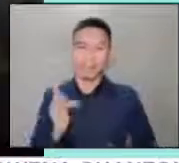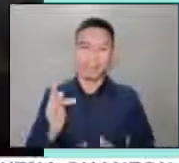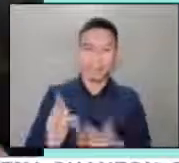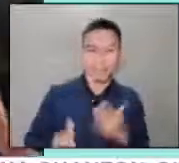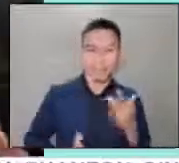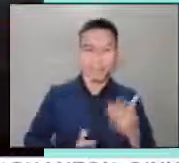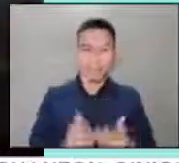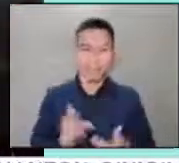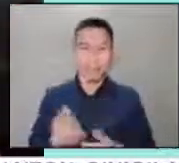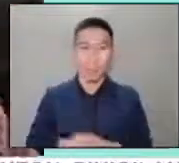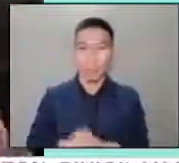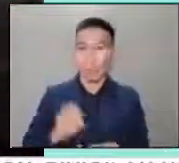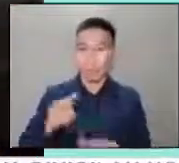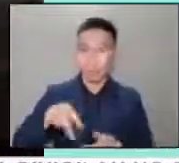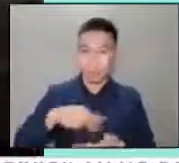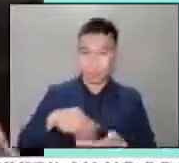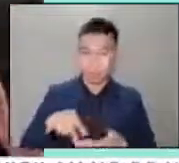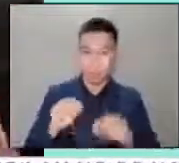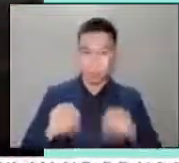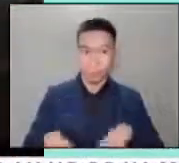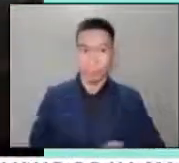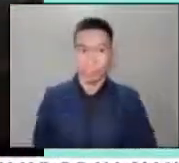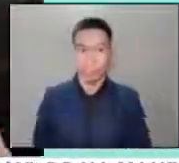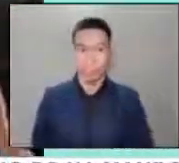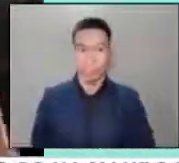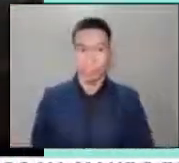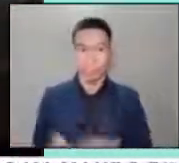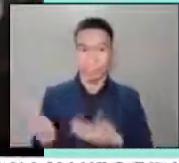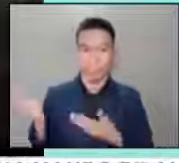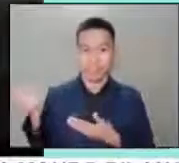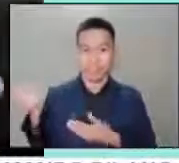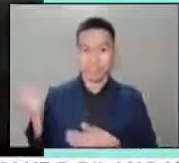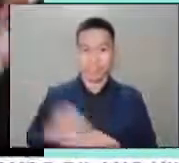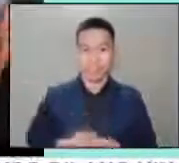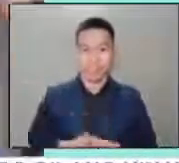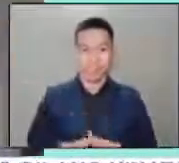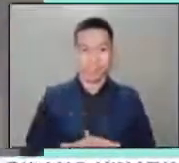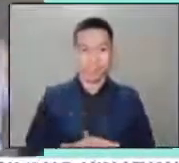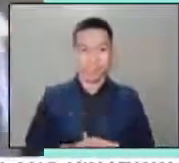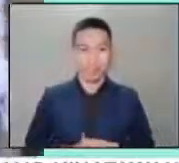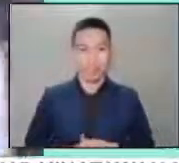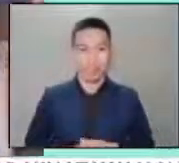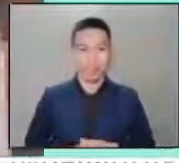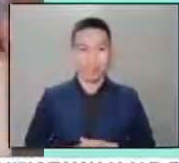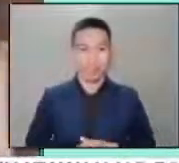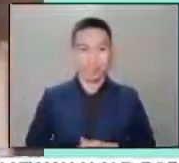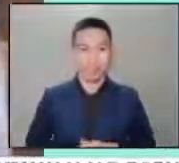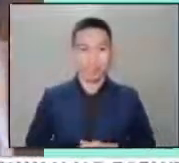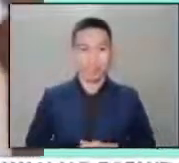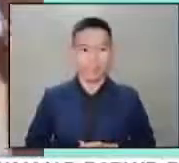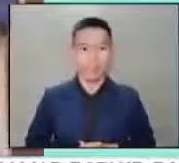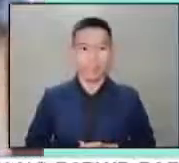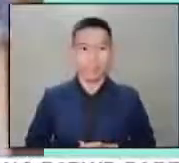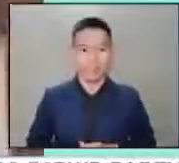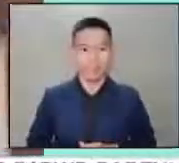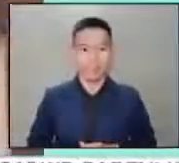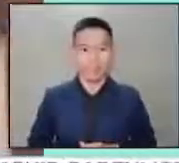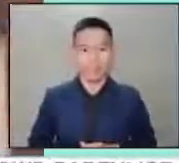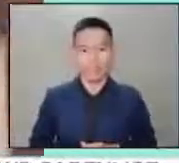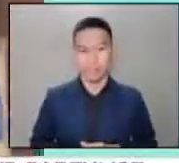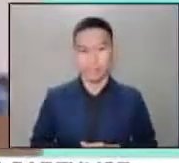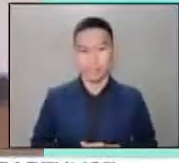O kaya ay dancer? Ang misamilok silintal sa